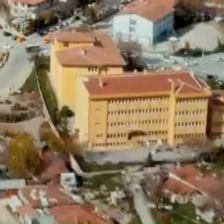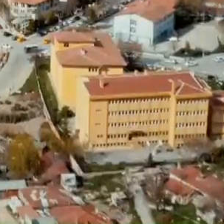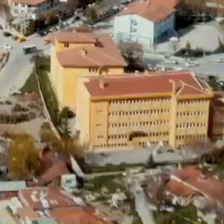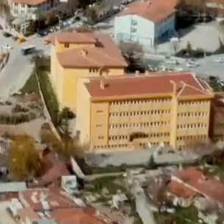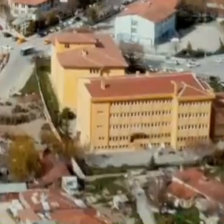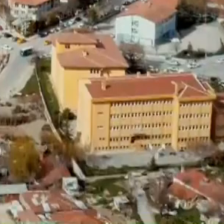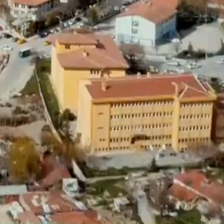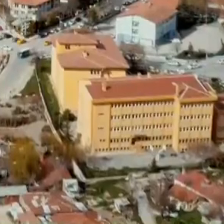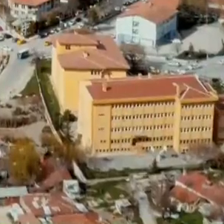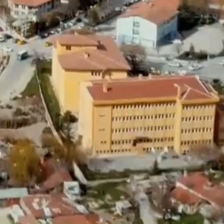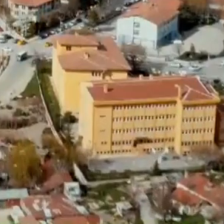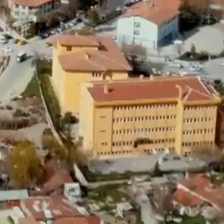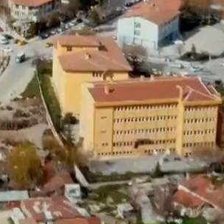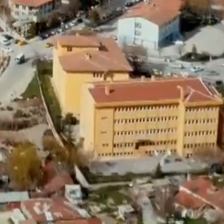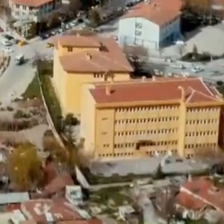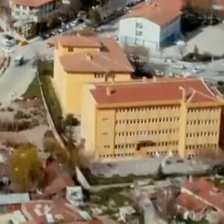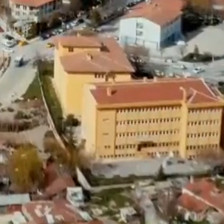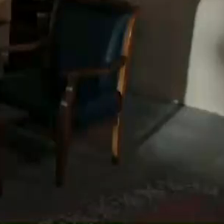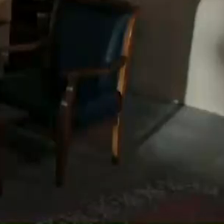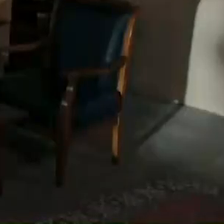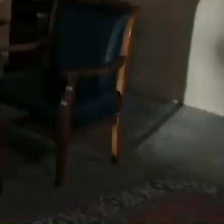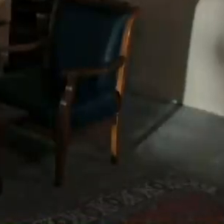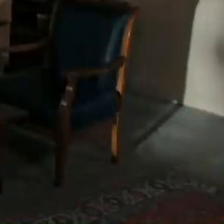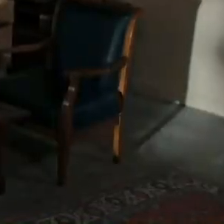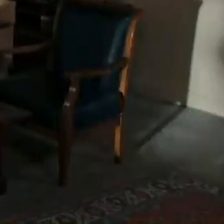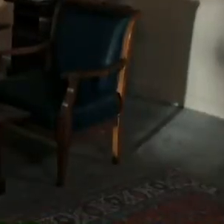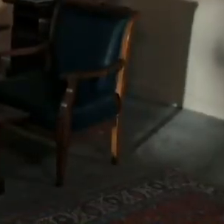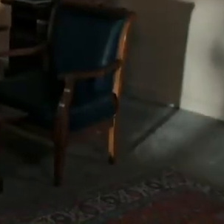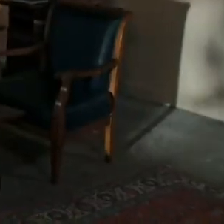kuş bakışı çift yönlü ana caddede trafik yoğun.